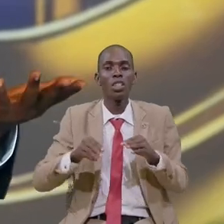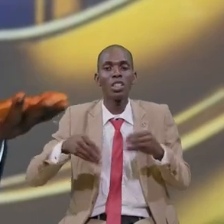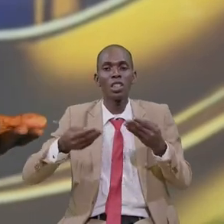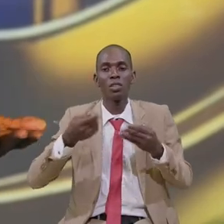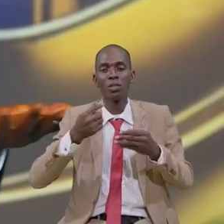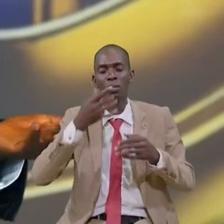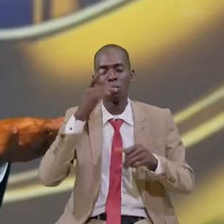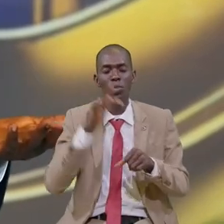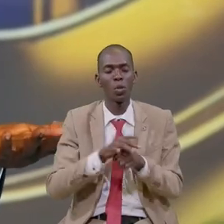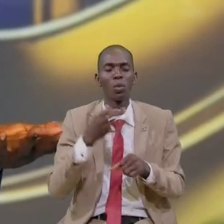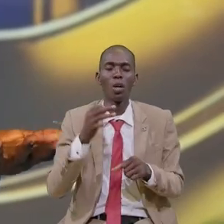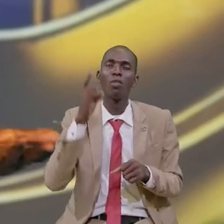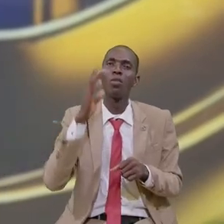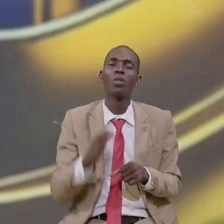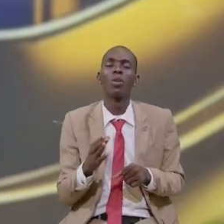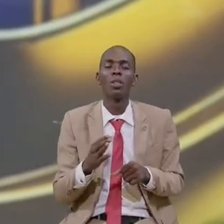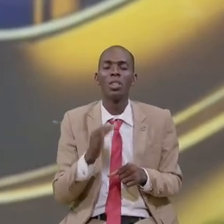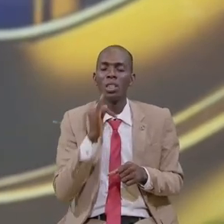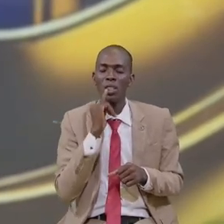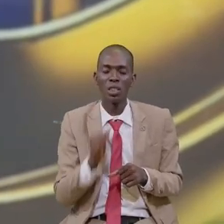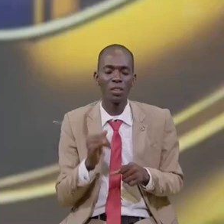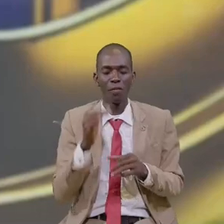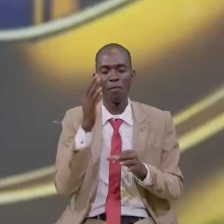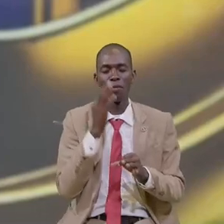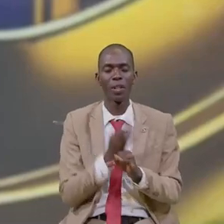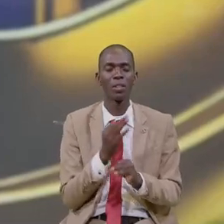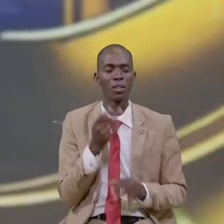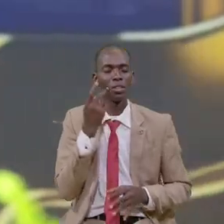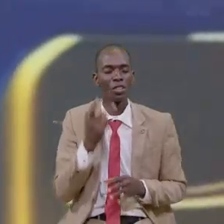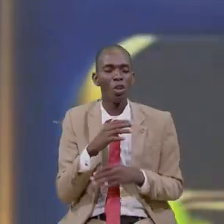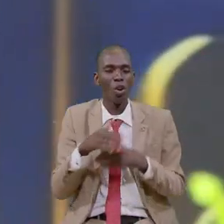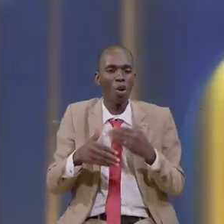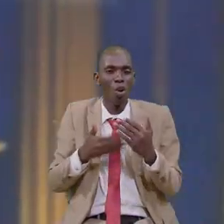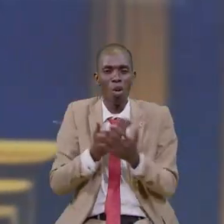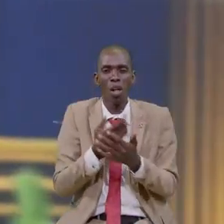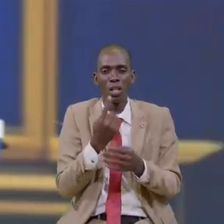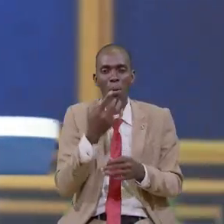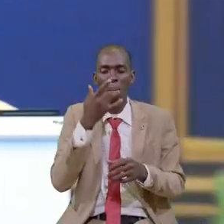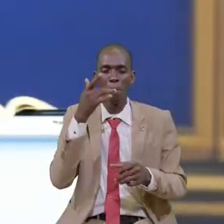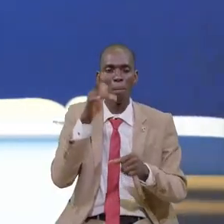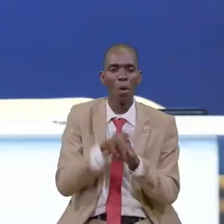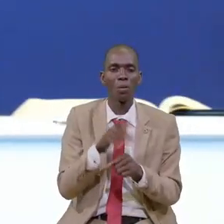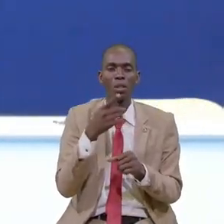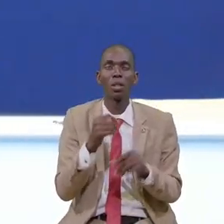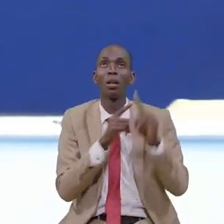Qu'est-ce qui donne la puissance aux promesses de Dieu? C'est la foi. Regardez toutes les promesses que Dieu